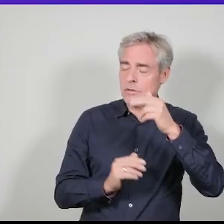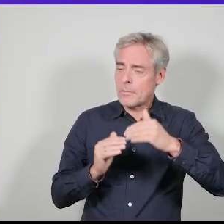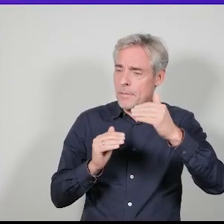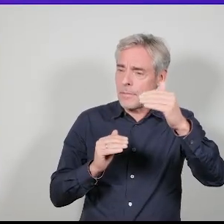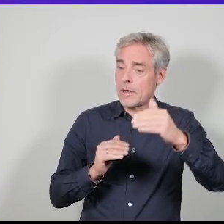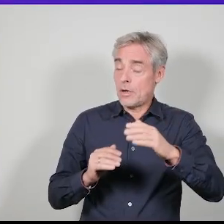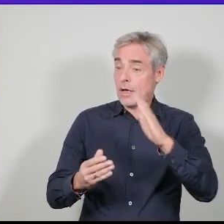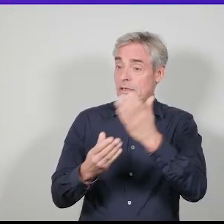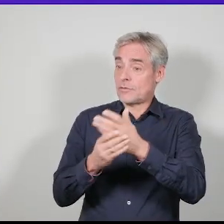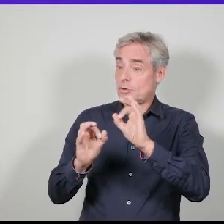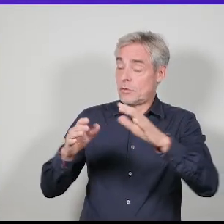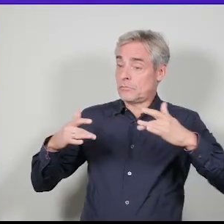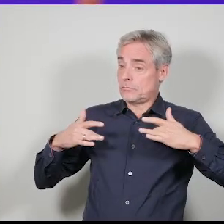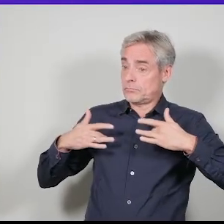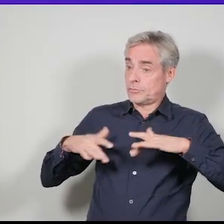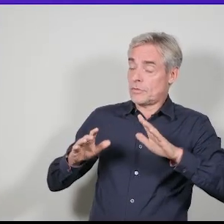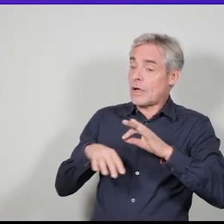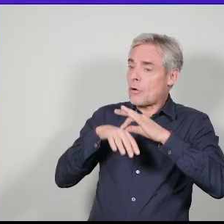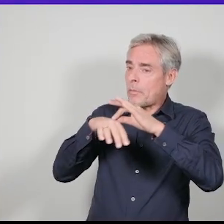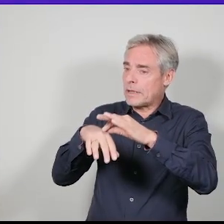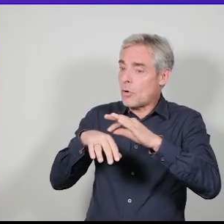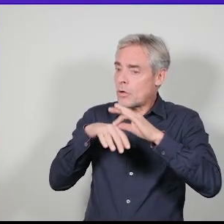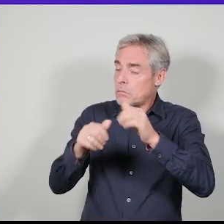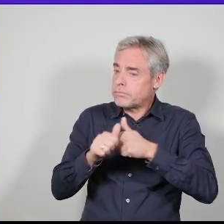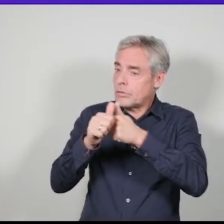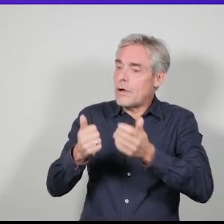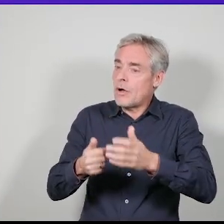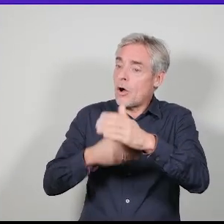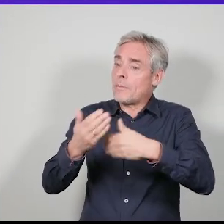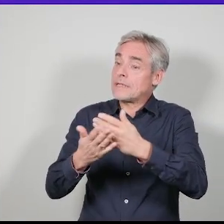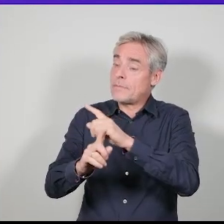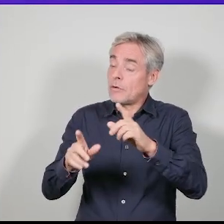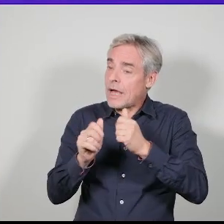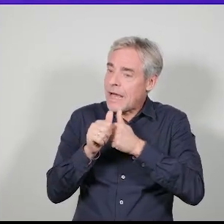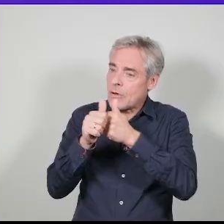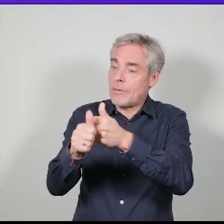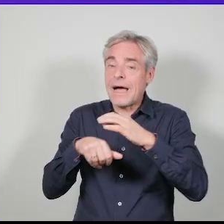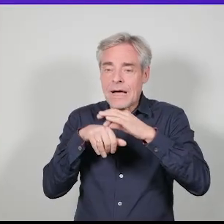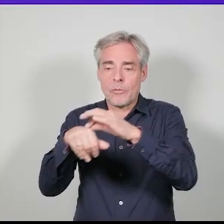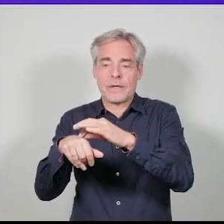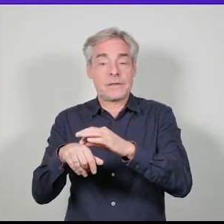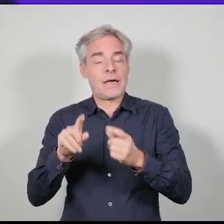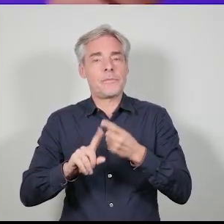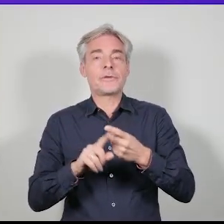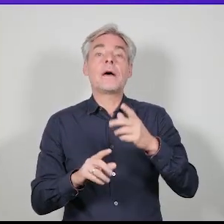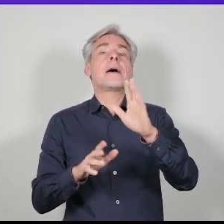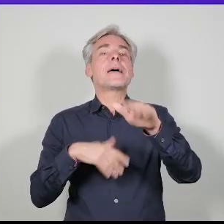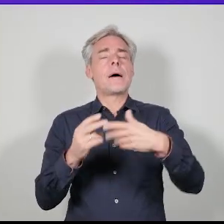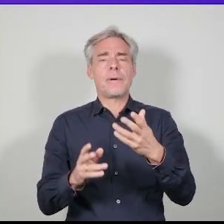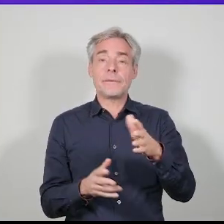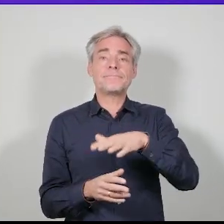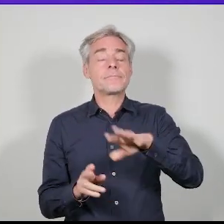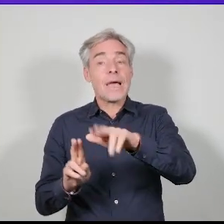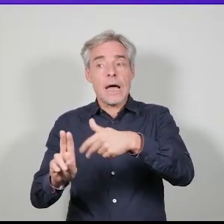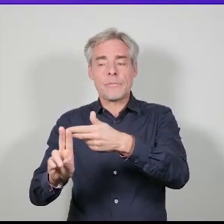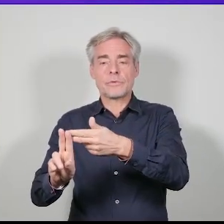la non-intervention, c'est-à-dire que vous accompagnez véritablement, vous ne faites pas à la place d'eux. Et puis derrière, il y a la réponse possible à apporter.